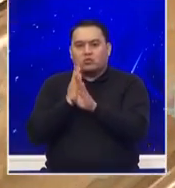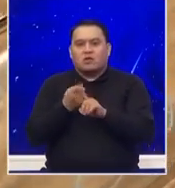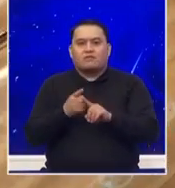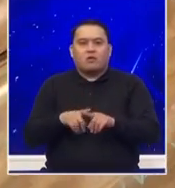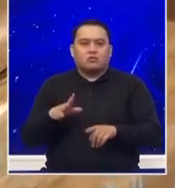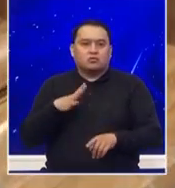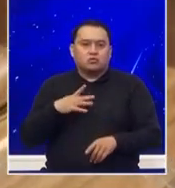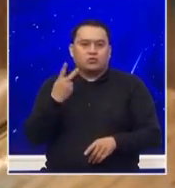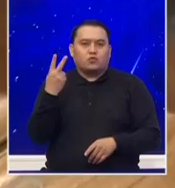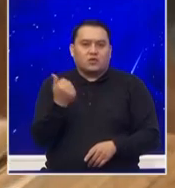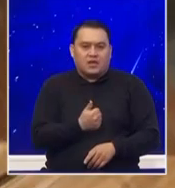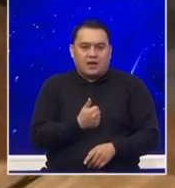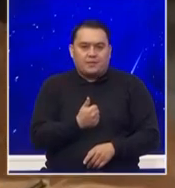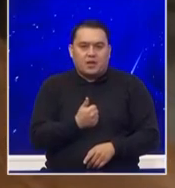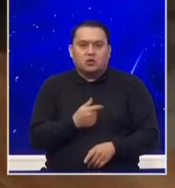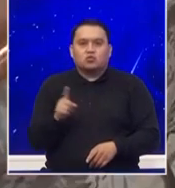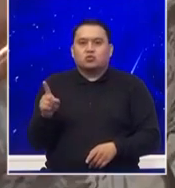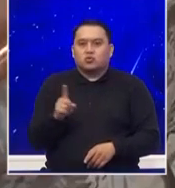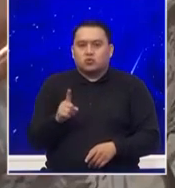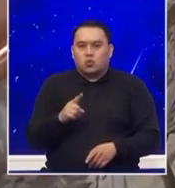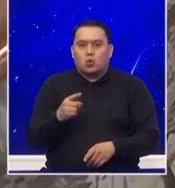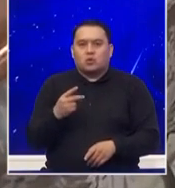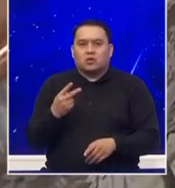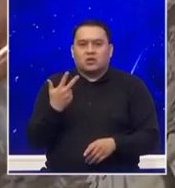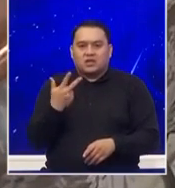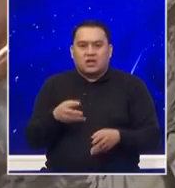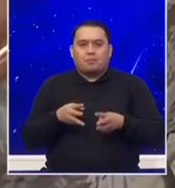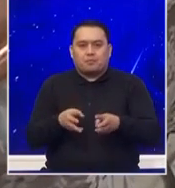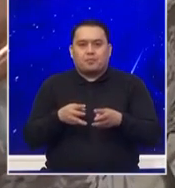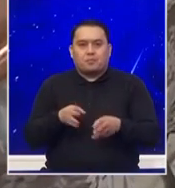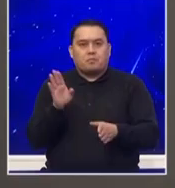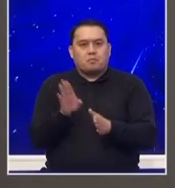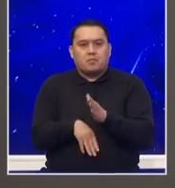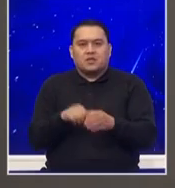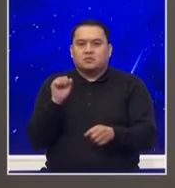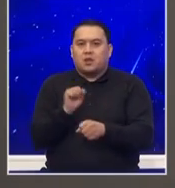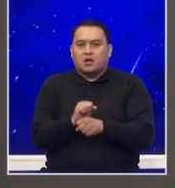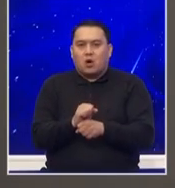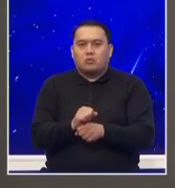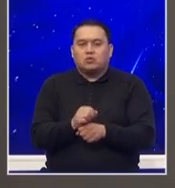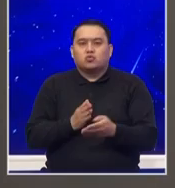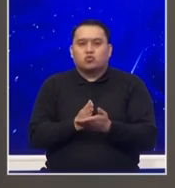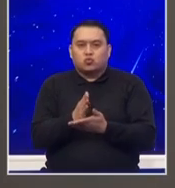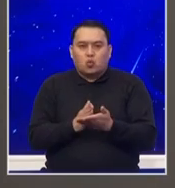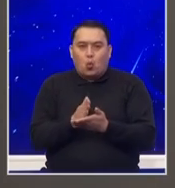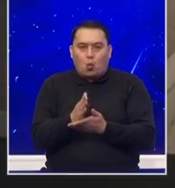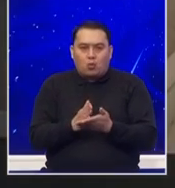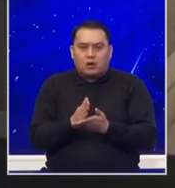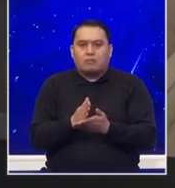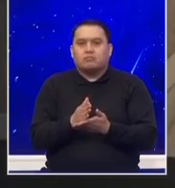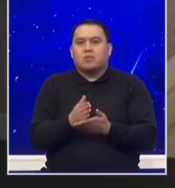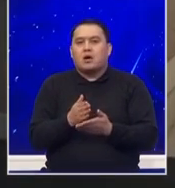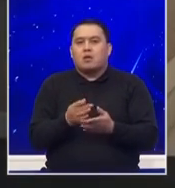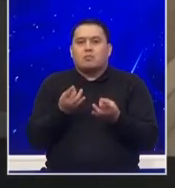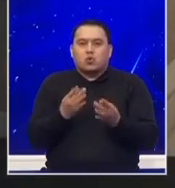приходится ждать около 2 недель, несмотря на то, что 3 печи работают практически бесперебойно. Похоронная служба столицы Праги пока